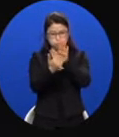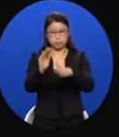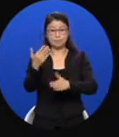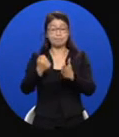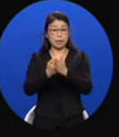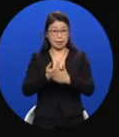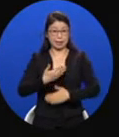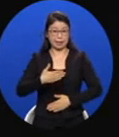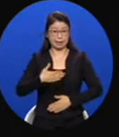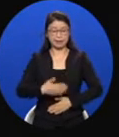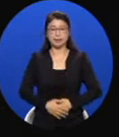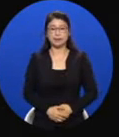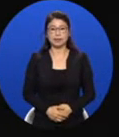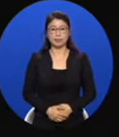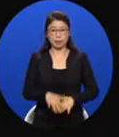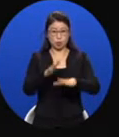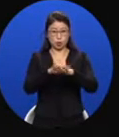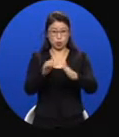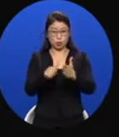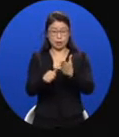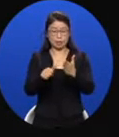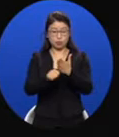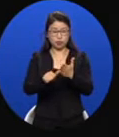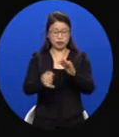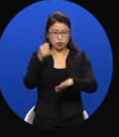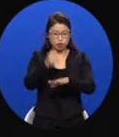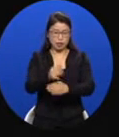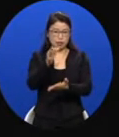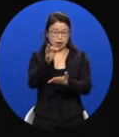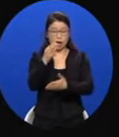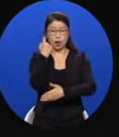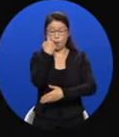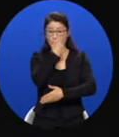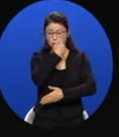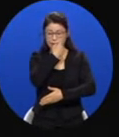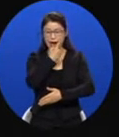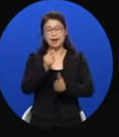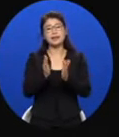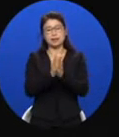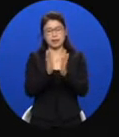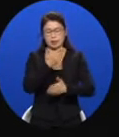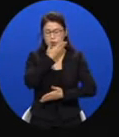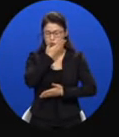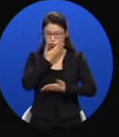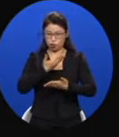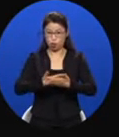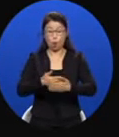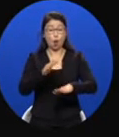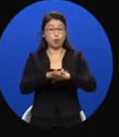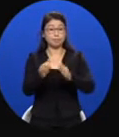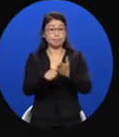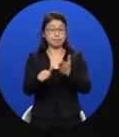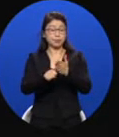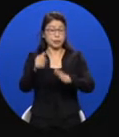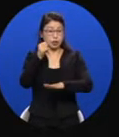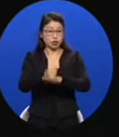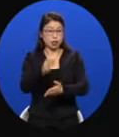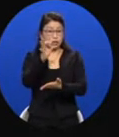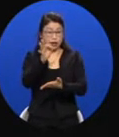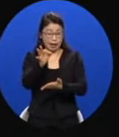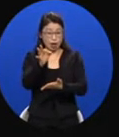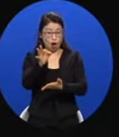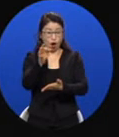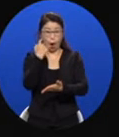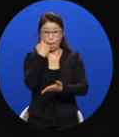저는 농산물 최저가격 보장제를 실시하는 것이 중요하다고 생각을 합니다. 농산물 최저가격 보장제를